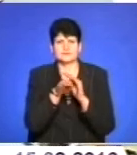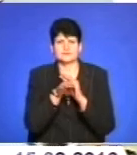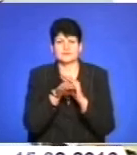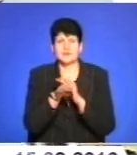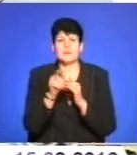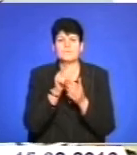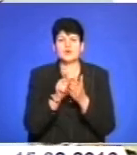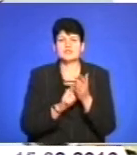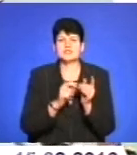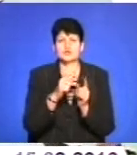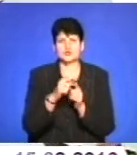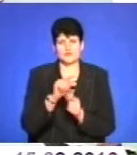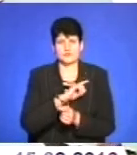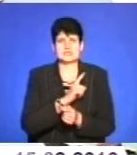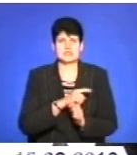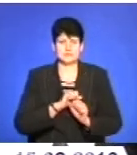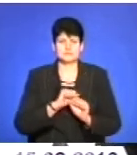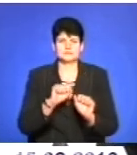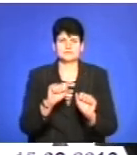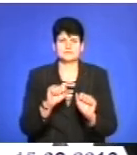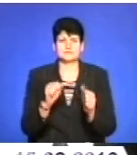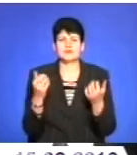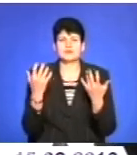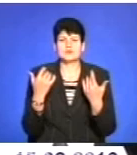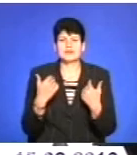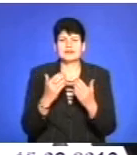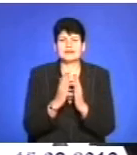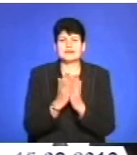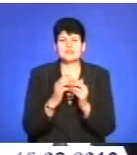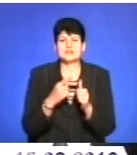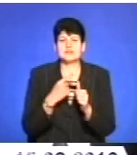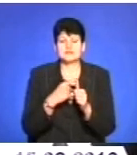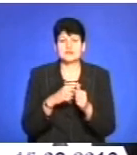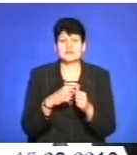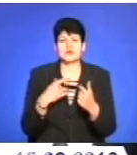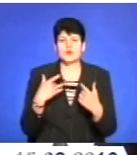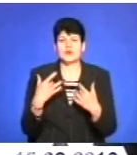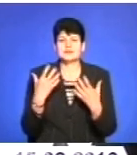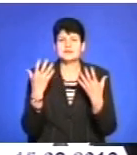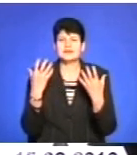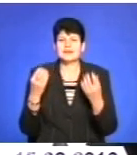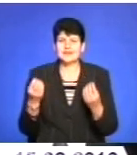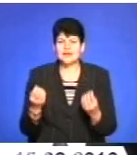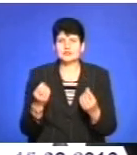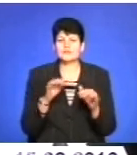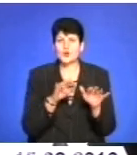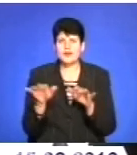поетичне слово її сильне і вольове. Оскільки книжка називається «В оркестрі дня», тому